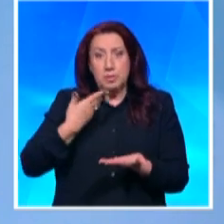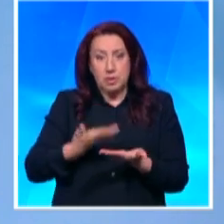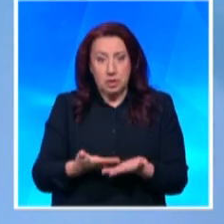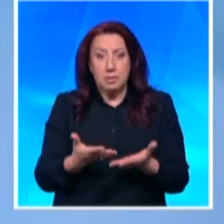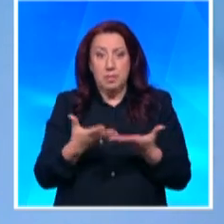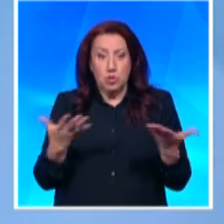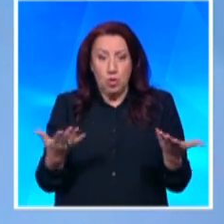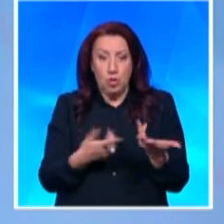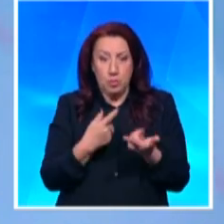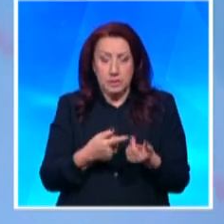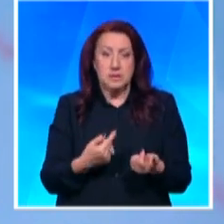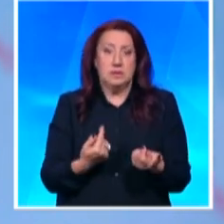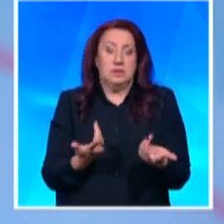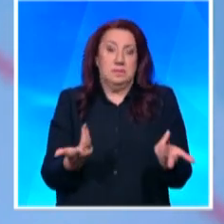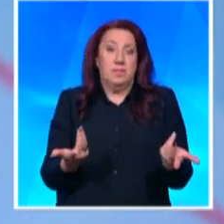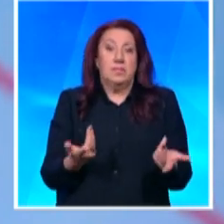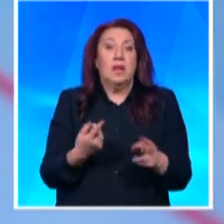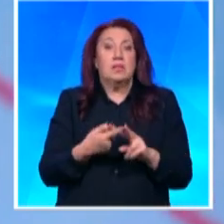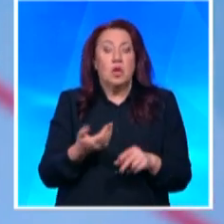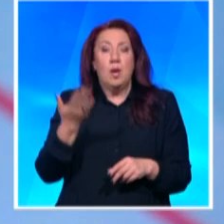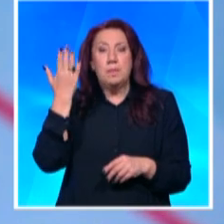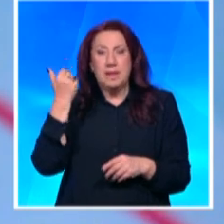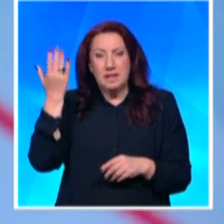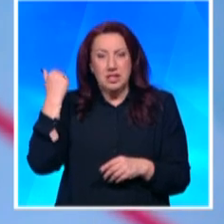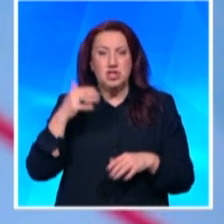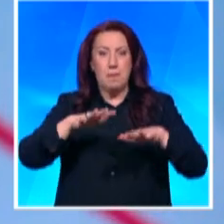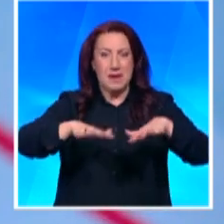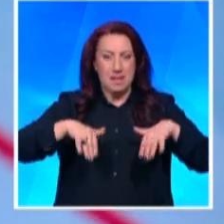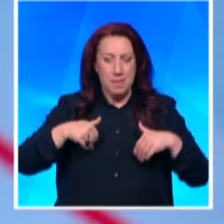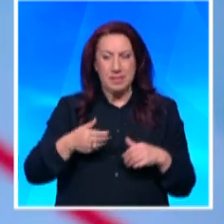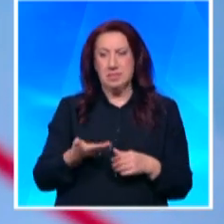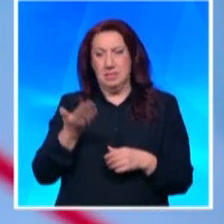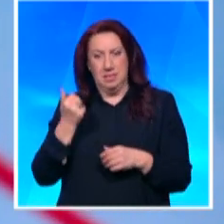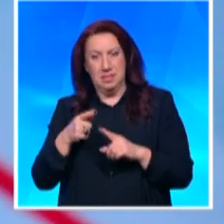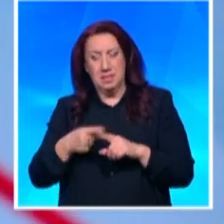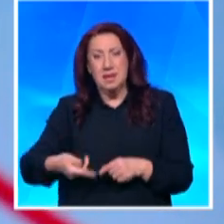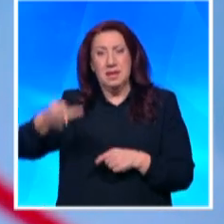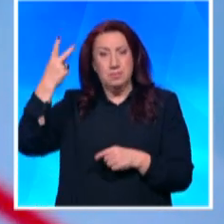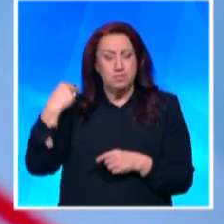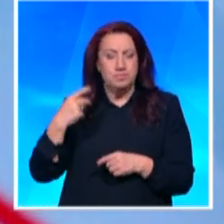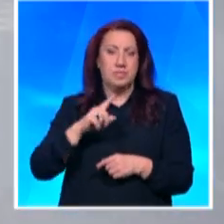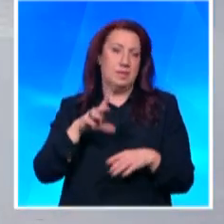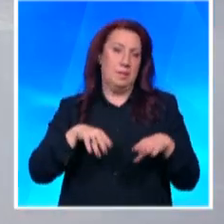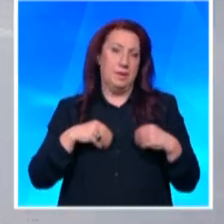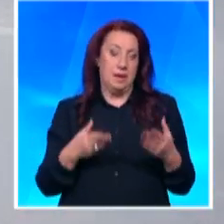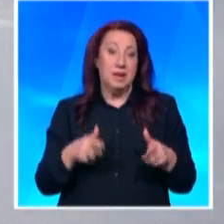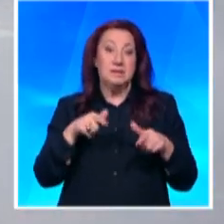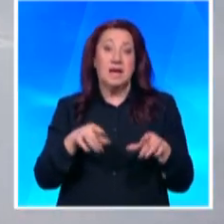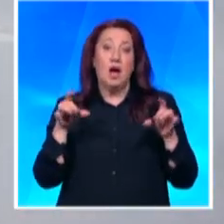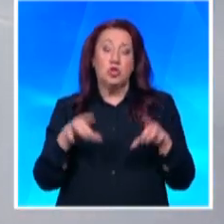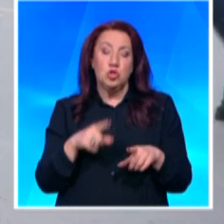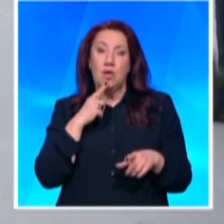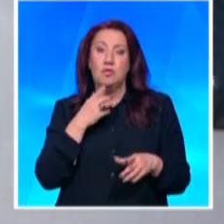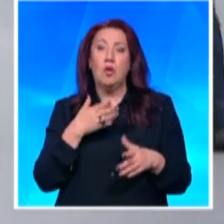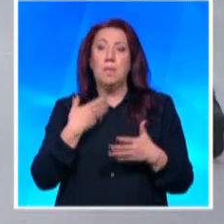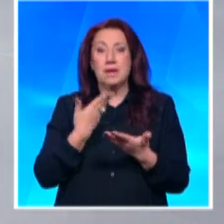ги предлагаме. Проблема е, че не бяха приети от предишните два парламента. И всъщност отново те са на обществено обсъждане. Тук е